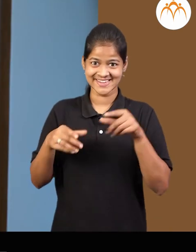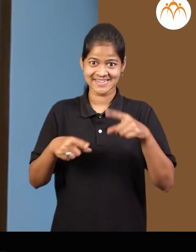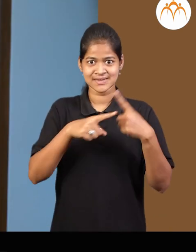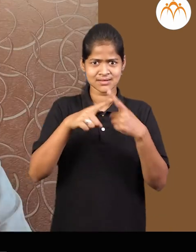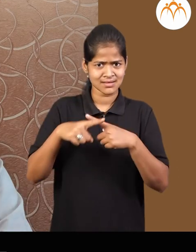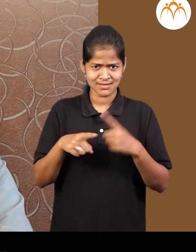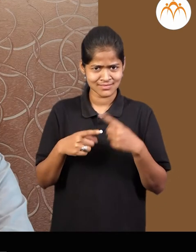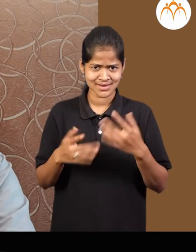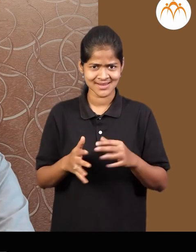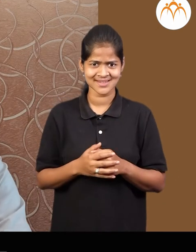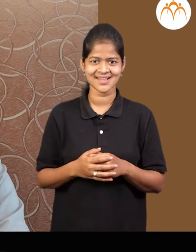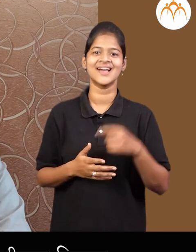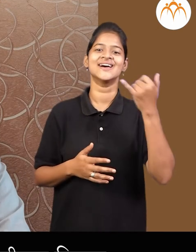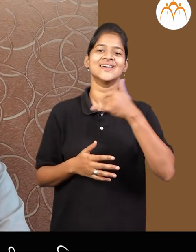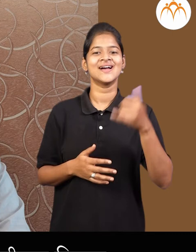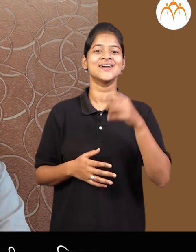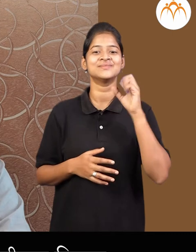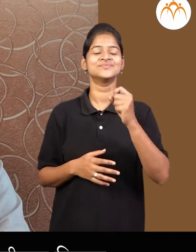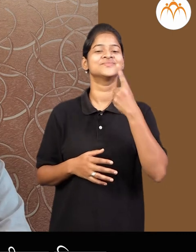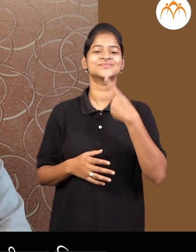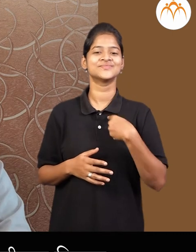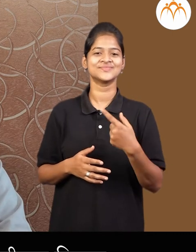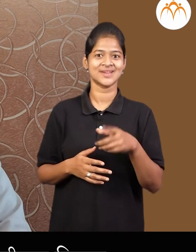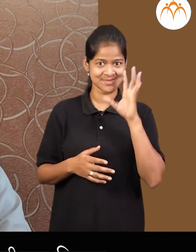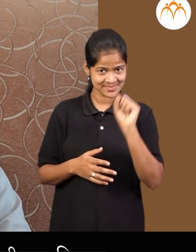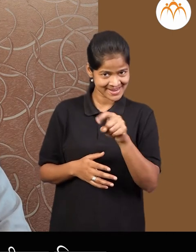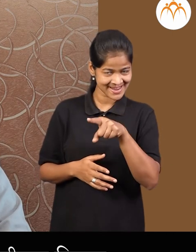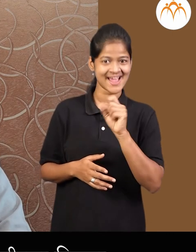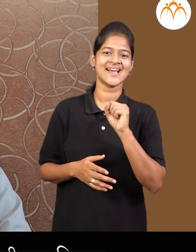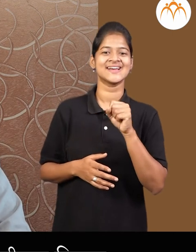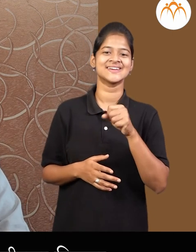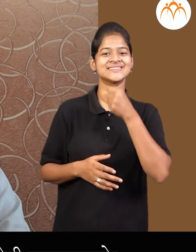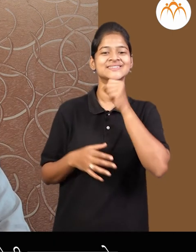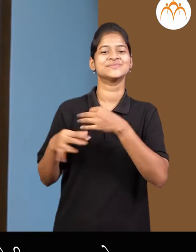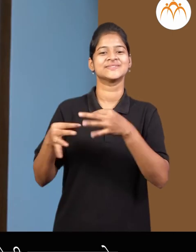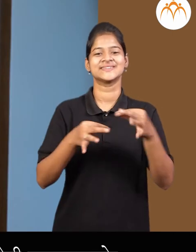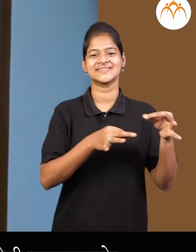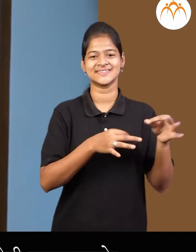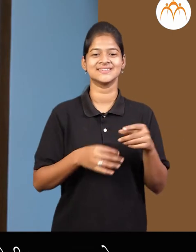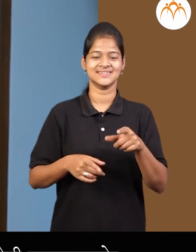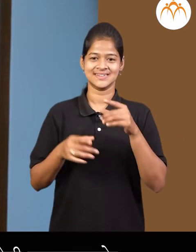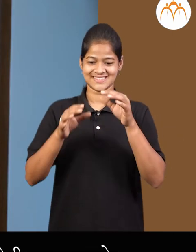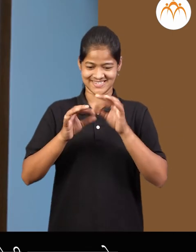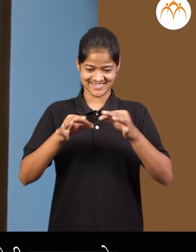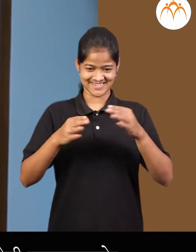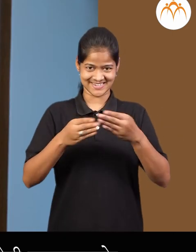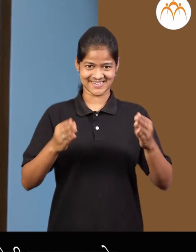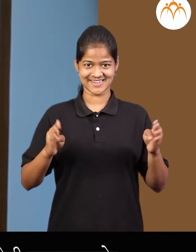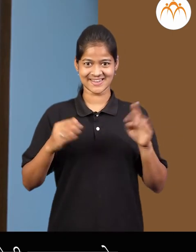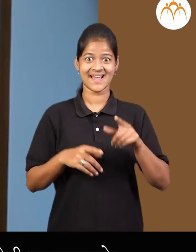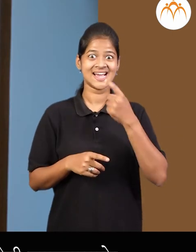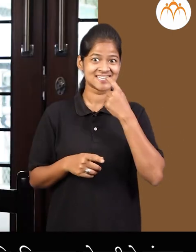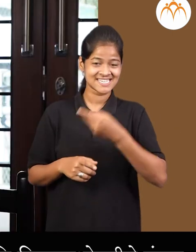दादांनी सांगितलंय मला. अरे वा, तुला आठवतो की दिवाळीतला किल्ला? हो, आम्ही छान रांगोळी काढली